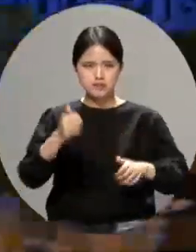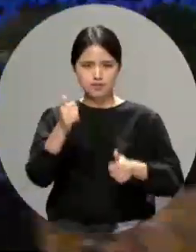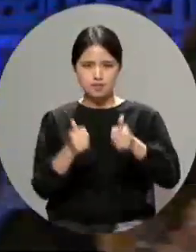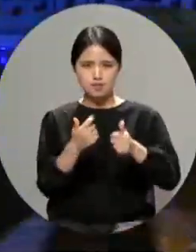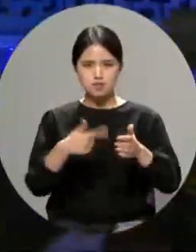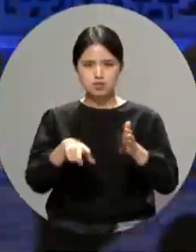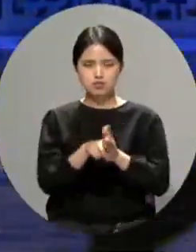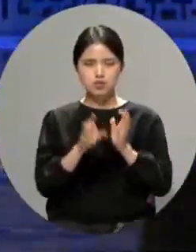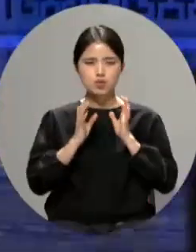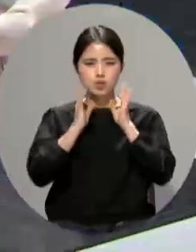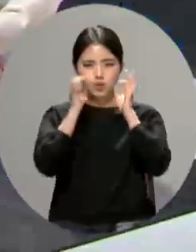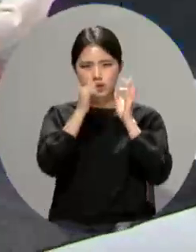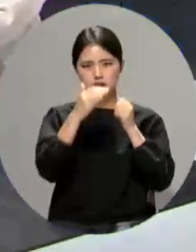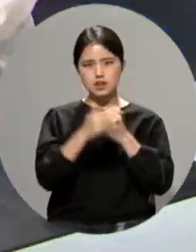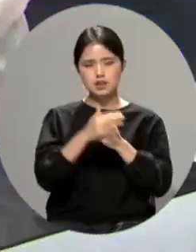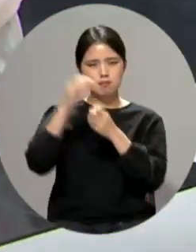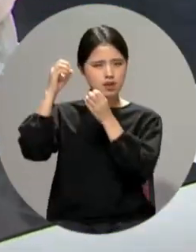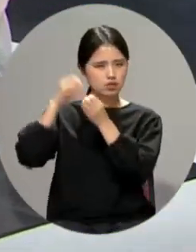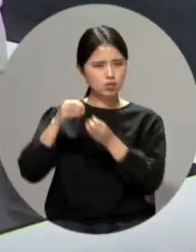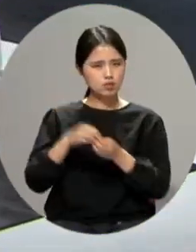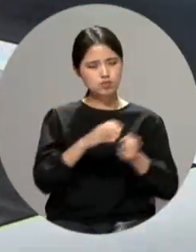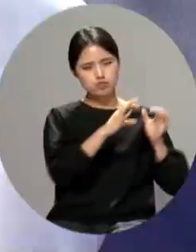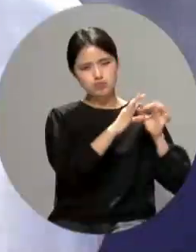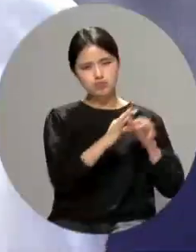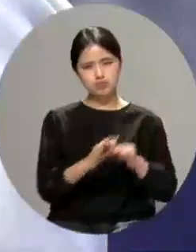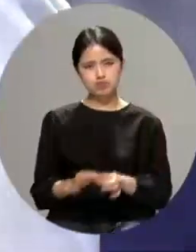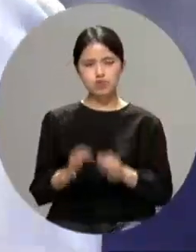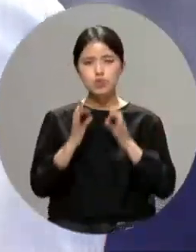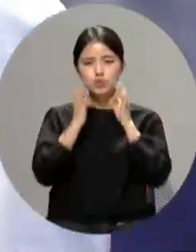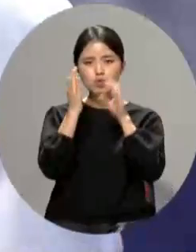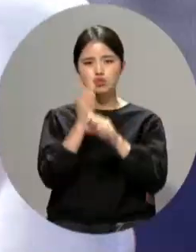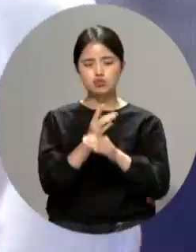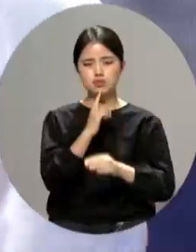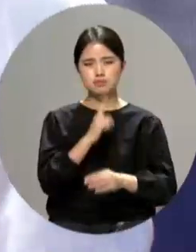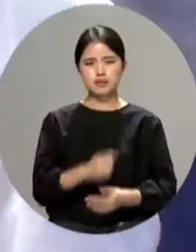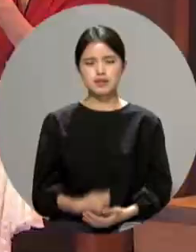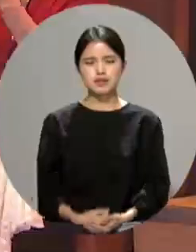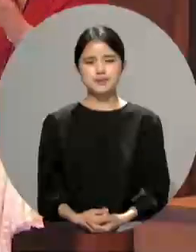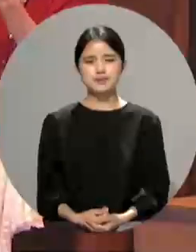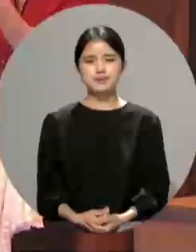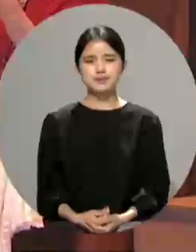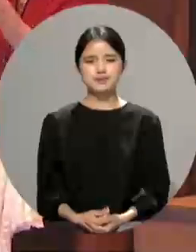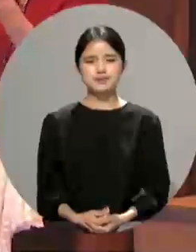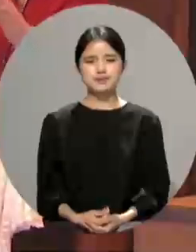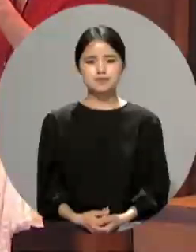시도가 더해지면서 전통의 명맥을 유지하는 노력이 계속되고 있습니다. MBC 뉴스 정자영입니다.